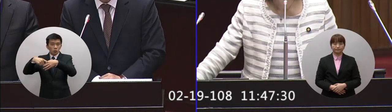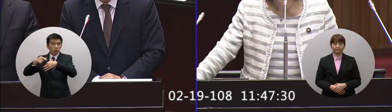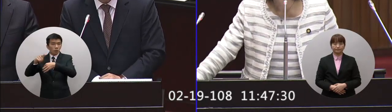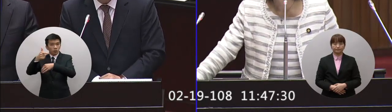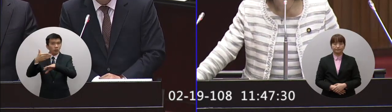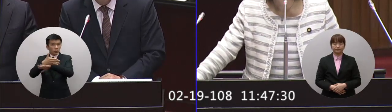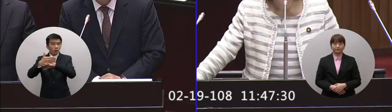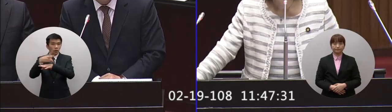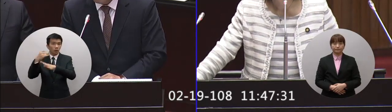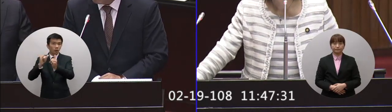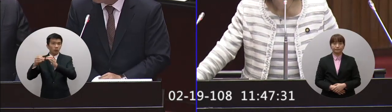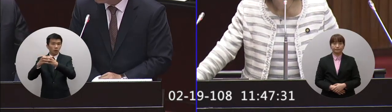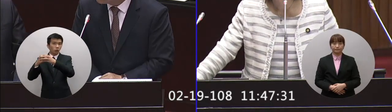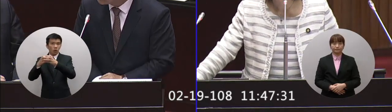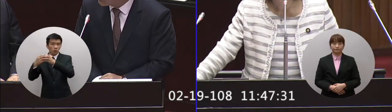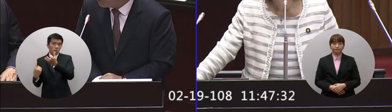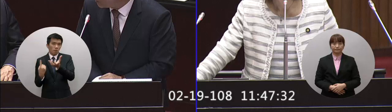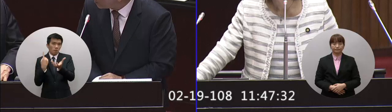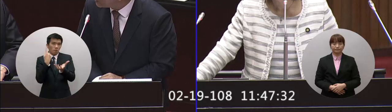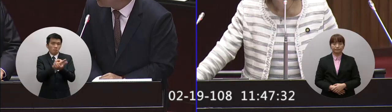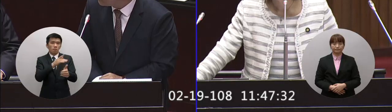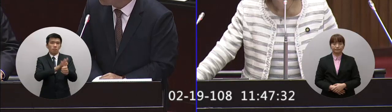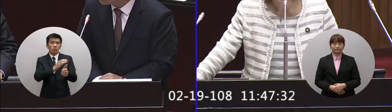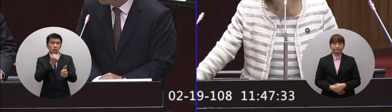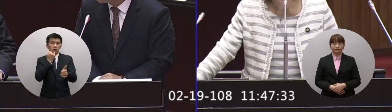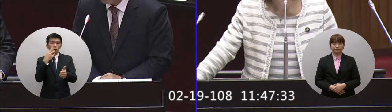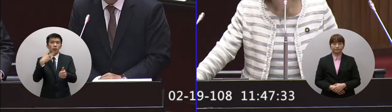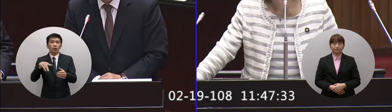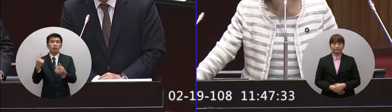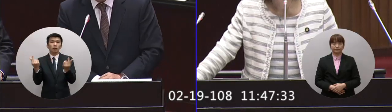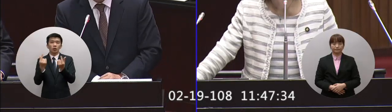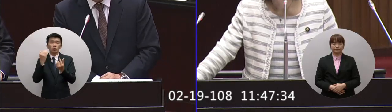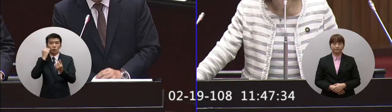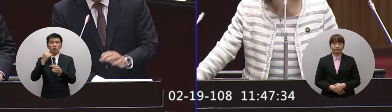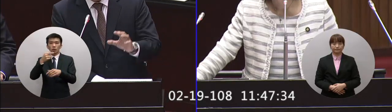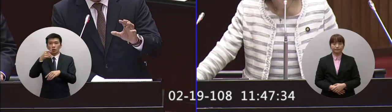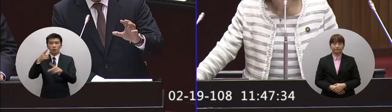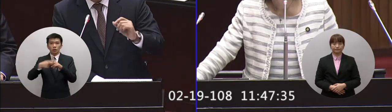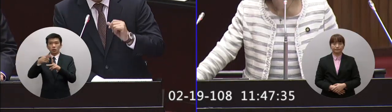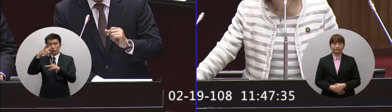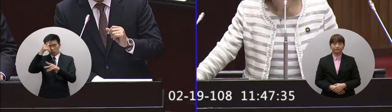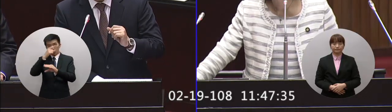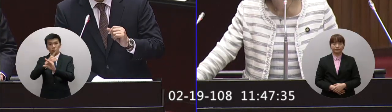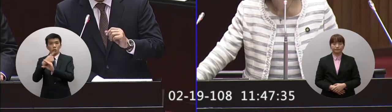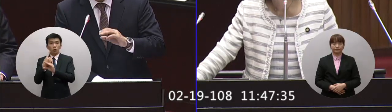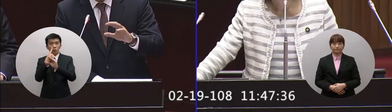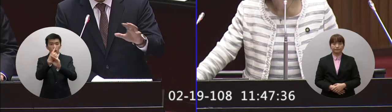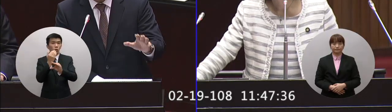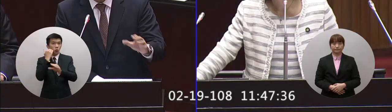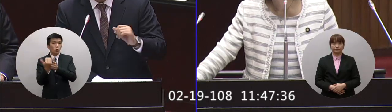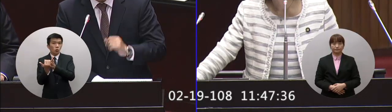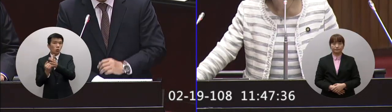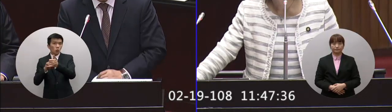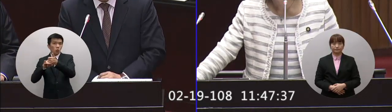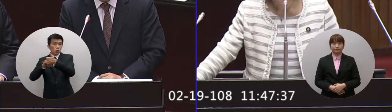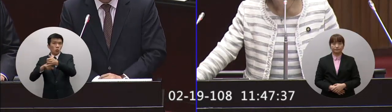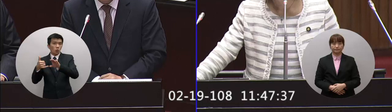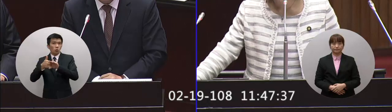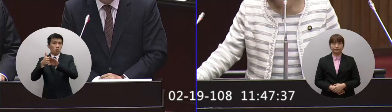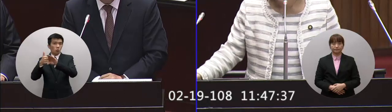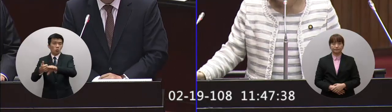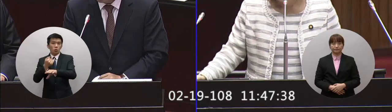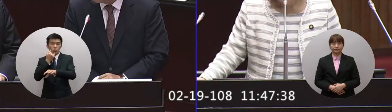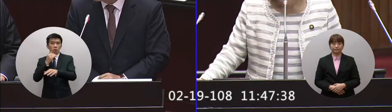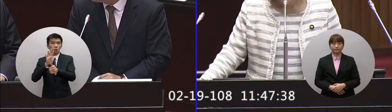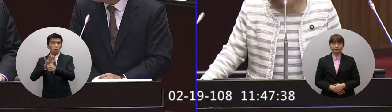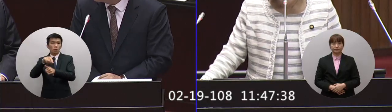能够投入运输的服务。另外就是像小黄公车，这个部分其实只要预约，那也可以解决一些计